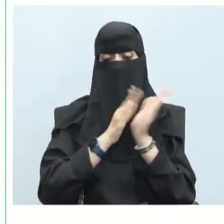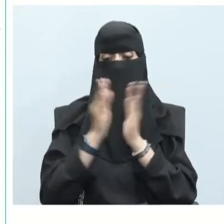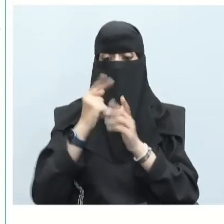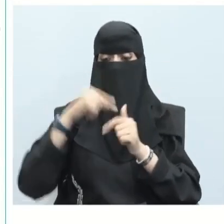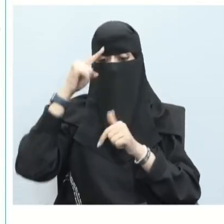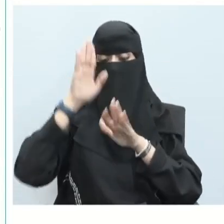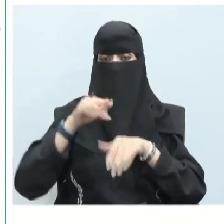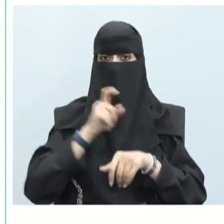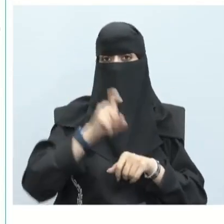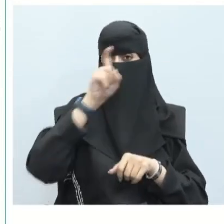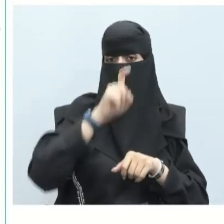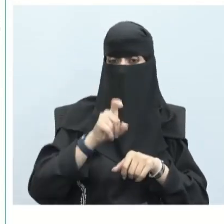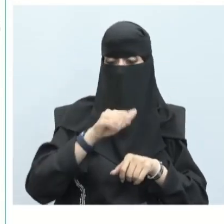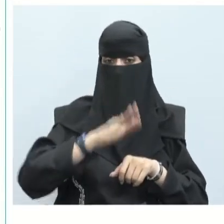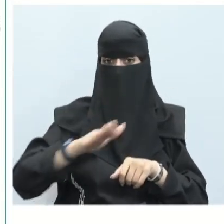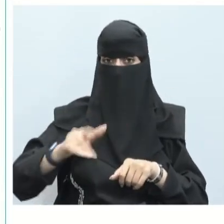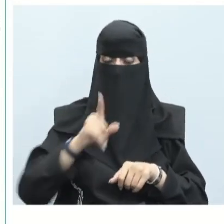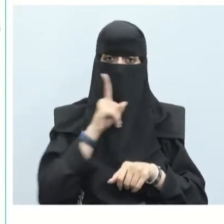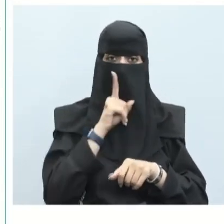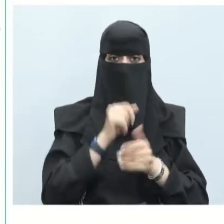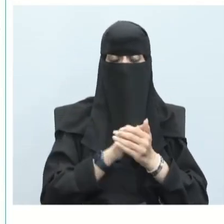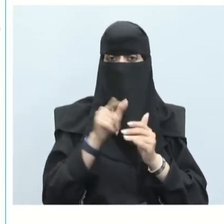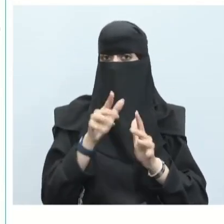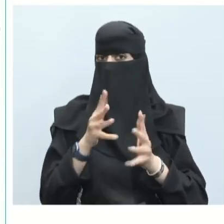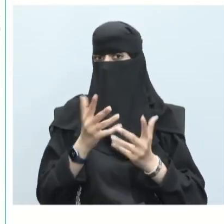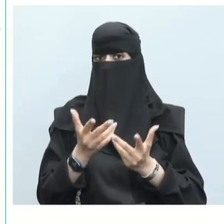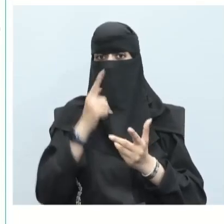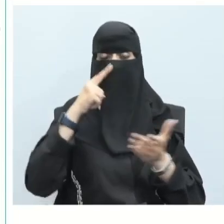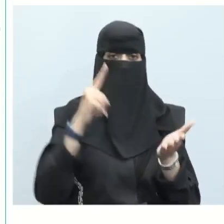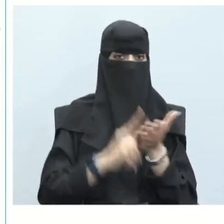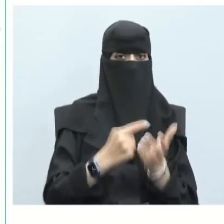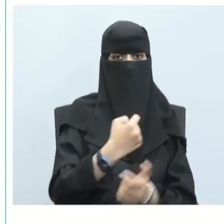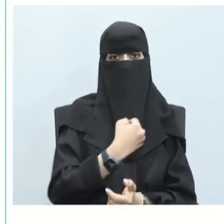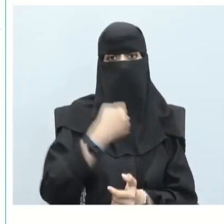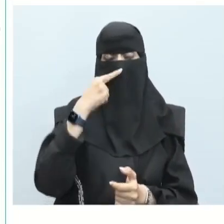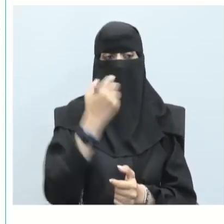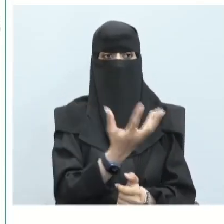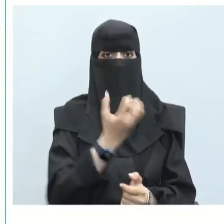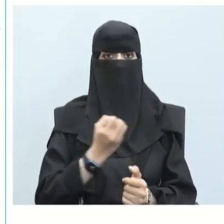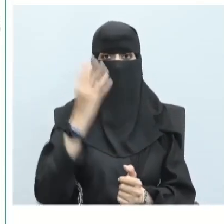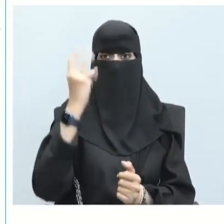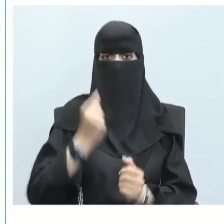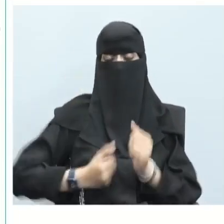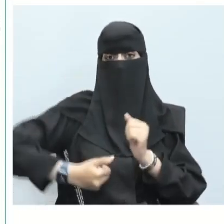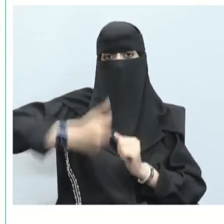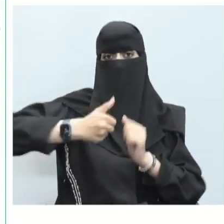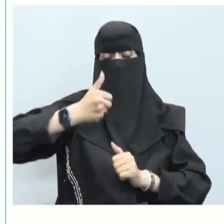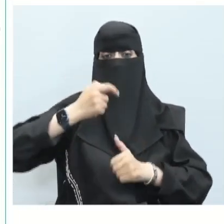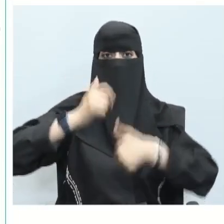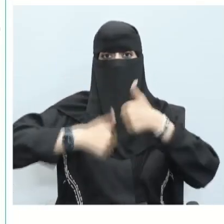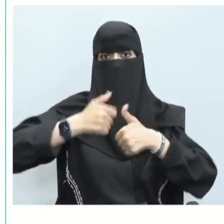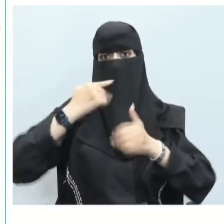مثال يسال طفل والدته لماذا يجب علي ان احصل على درجات مرتفعه في